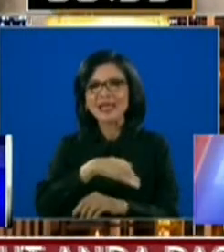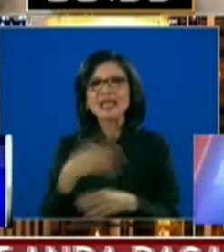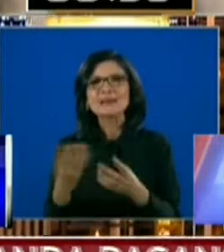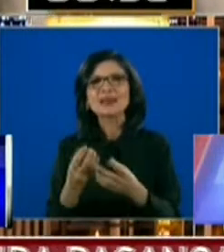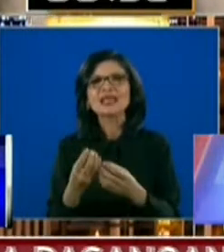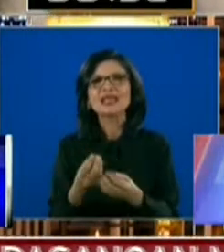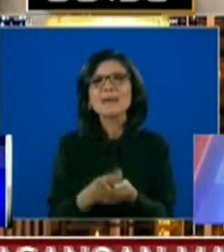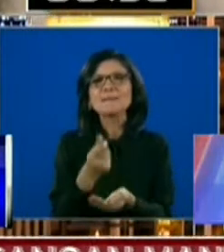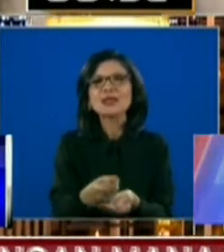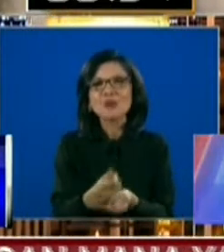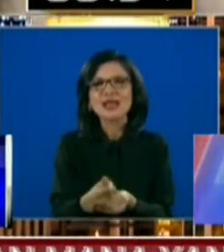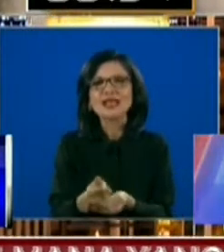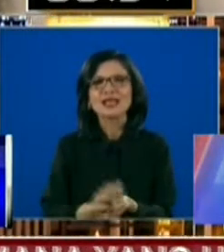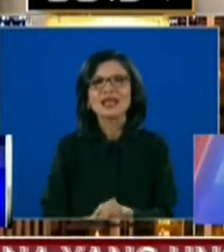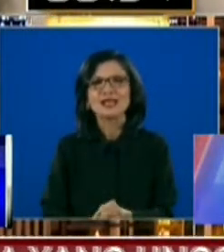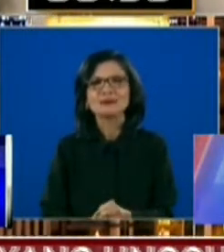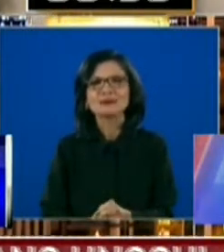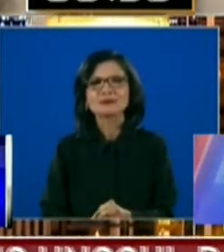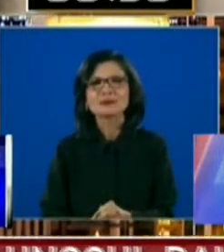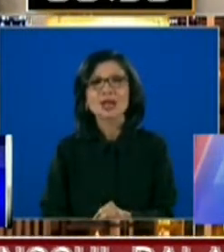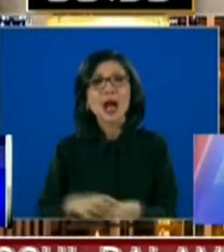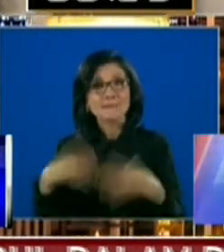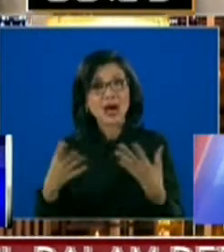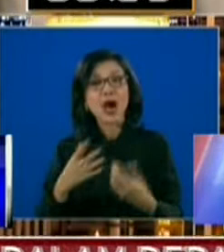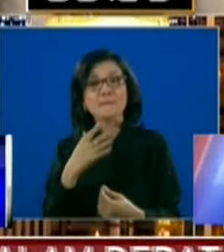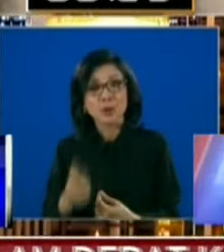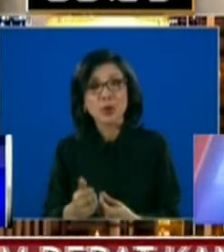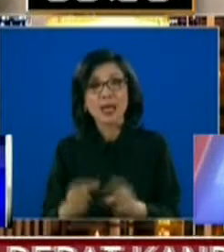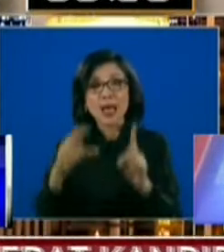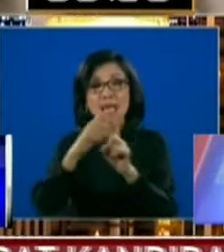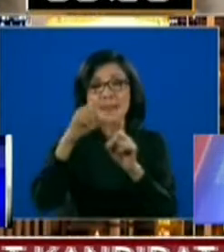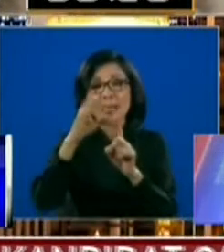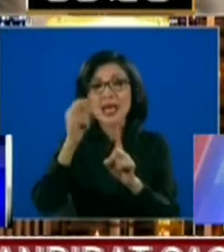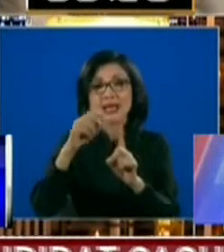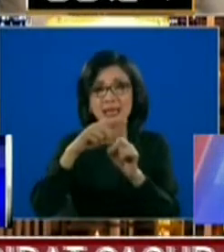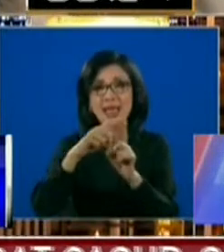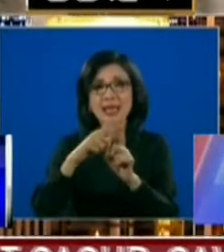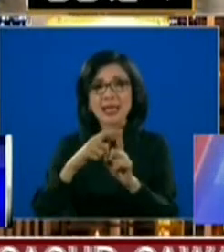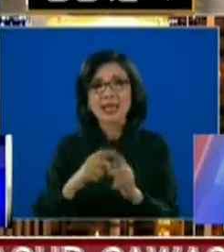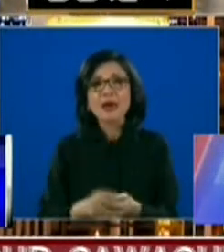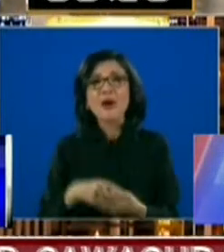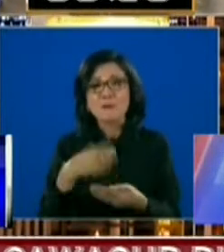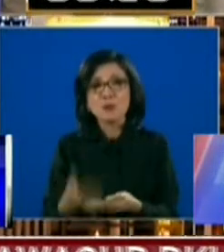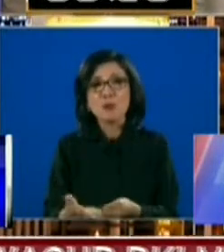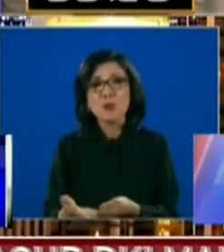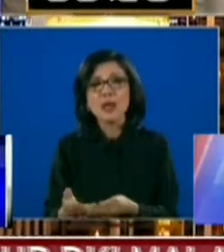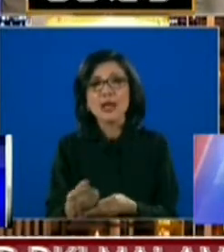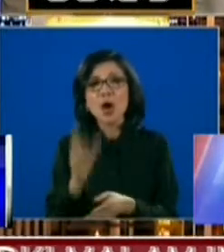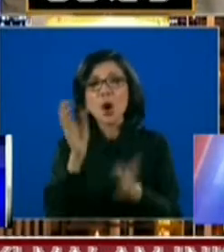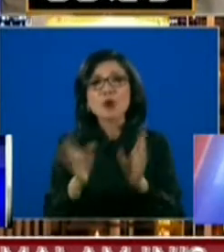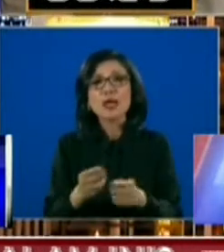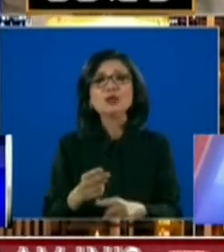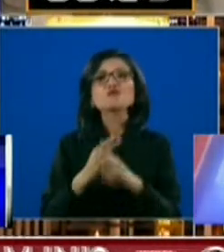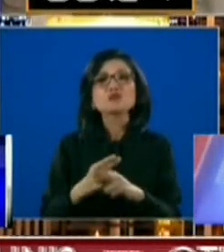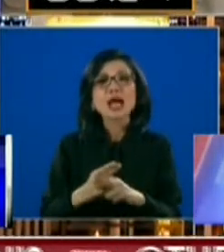Jadi belum lagi kita berbicara apakah boleh DPRD izinkan ngutangin warga 30 tahun, itu